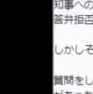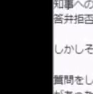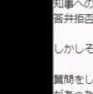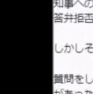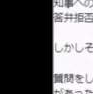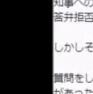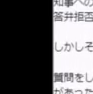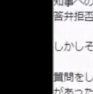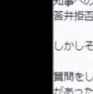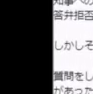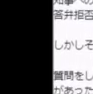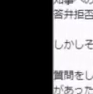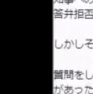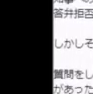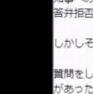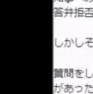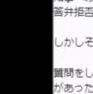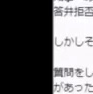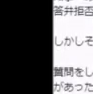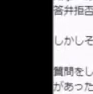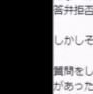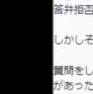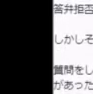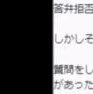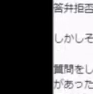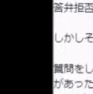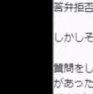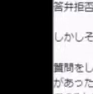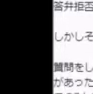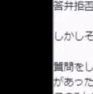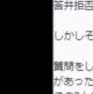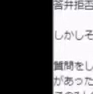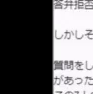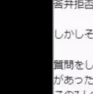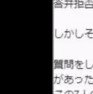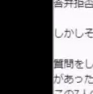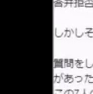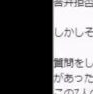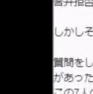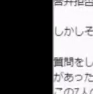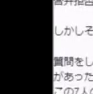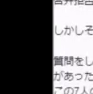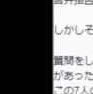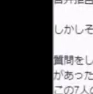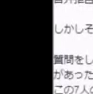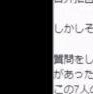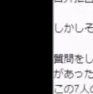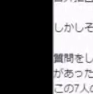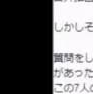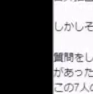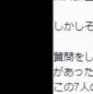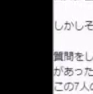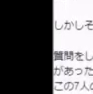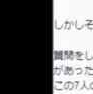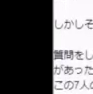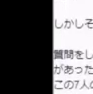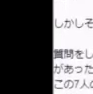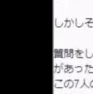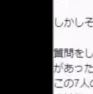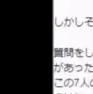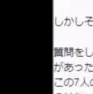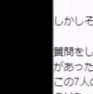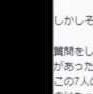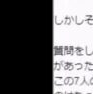する一方で7人の議員には答弁拒否が76答弁拒否どころ